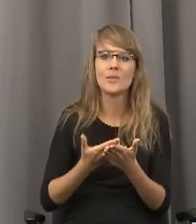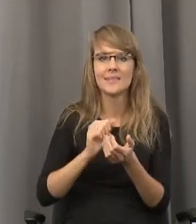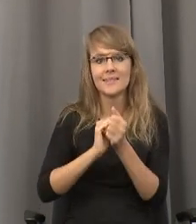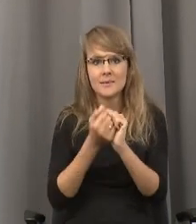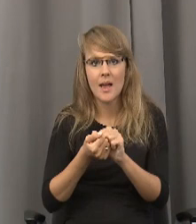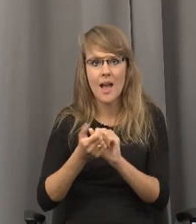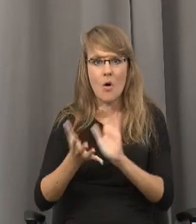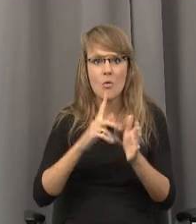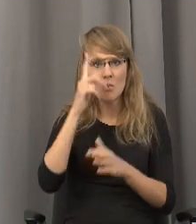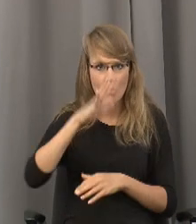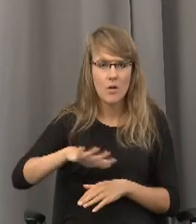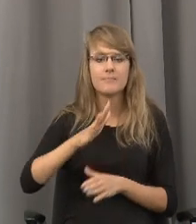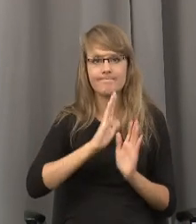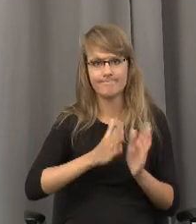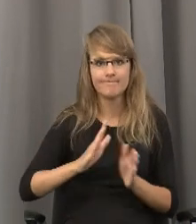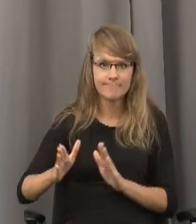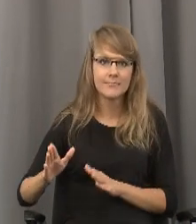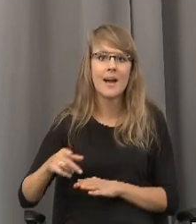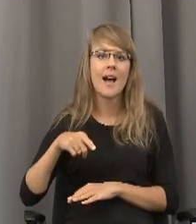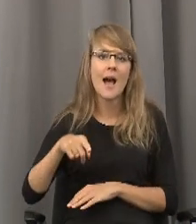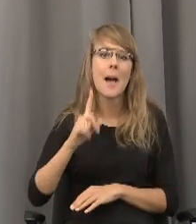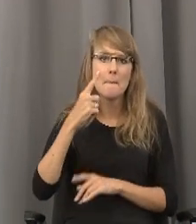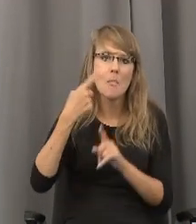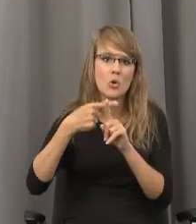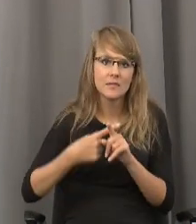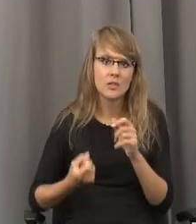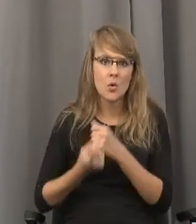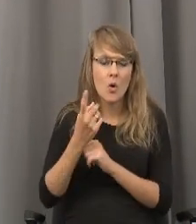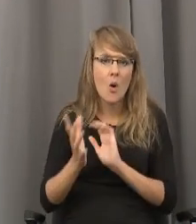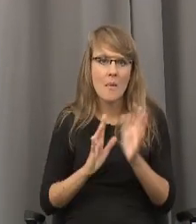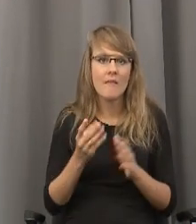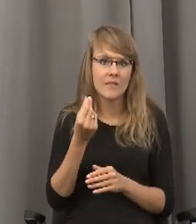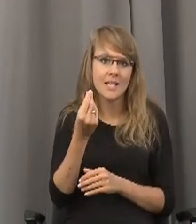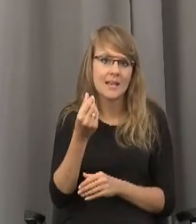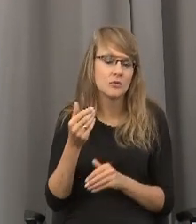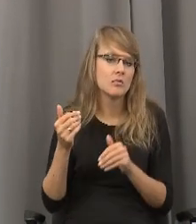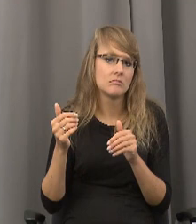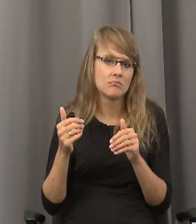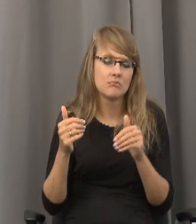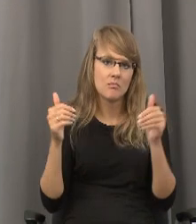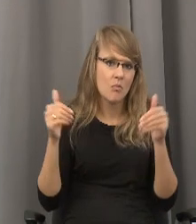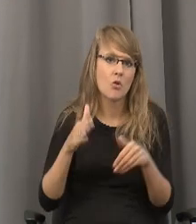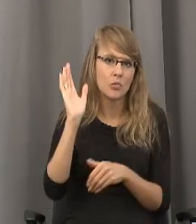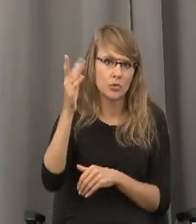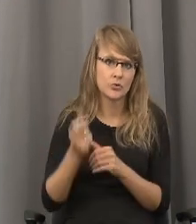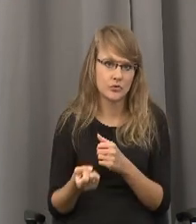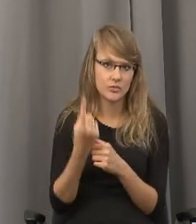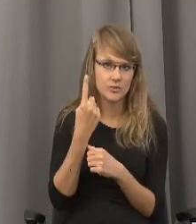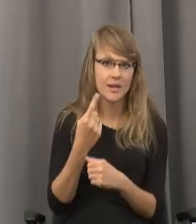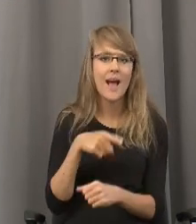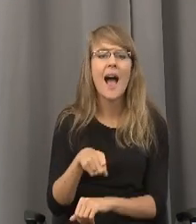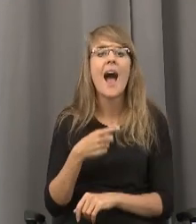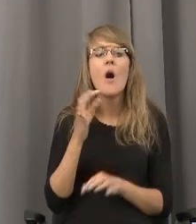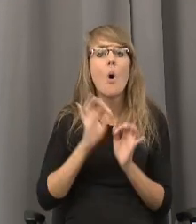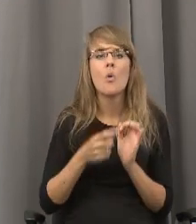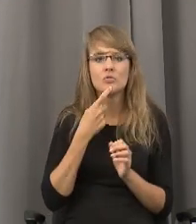w tym przypadku pozytywne skutki finansowe mogą się pojawić później. Ja mówiąc o pozytywnych skutkach finansowych, żebyście Państwo mnie rozumieli, mówię o